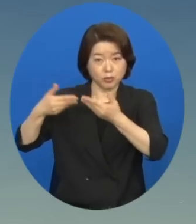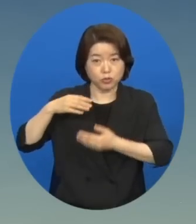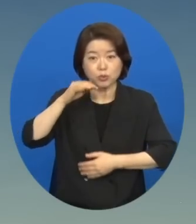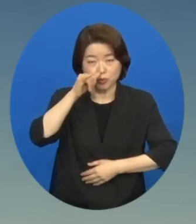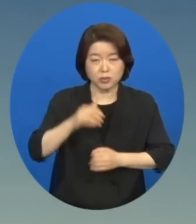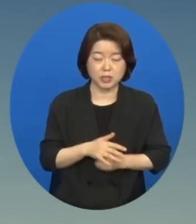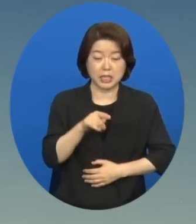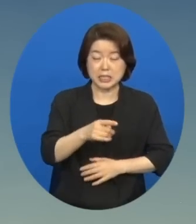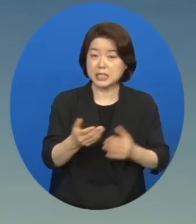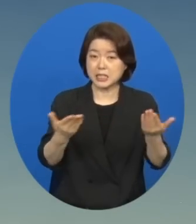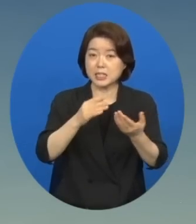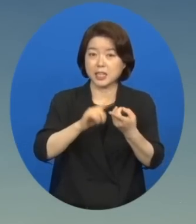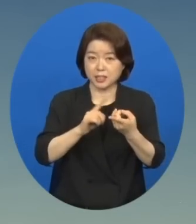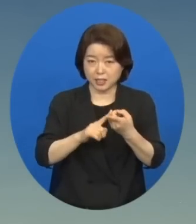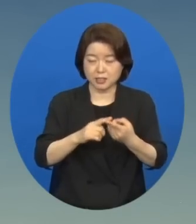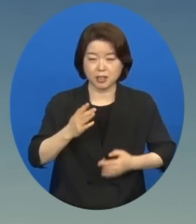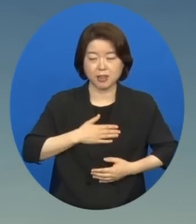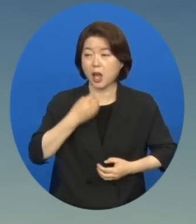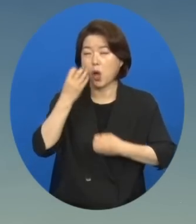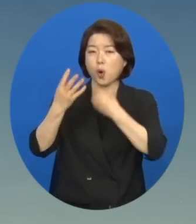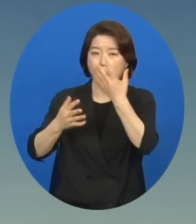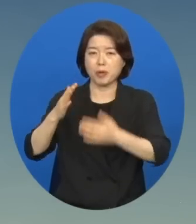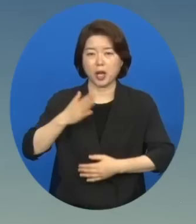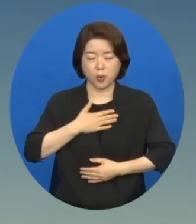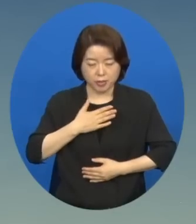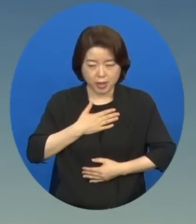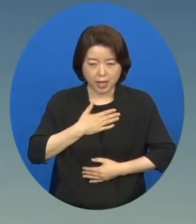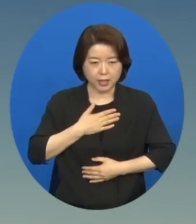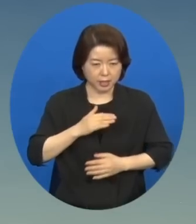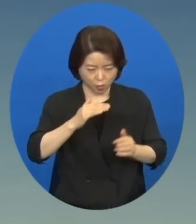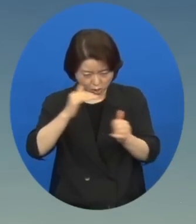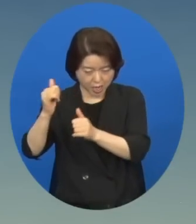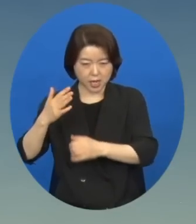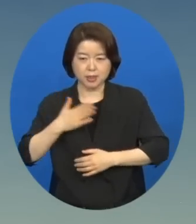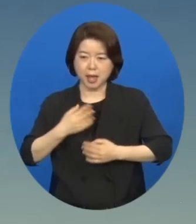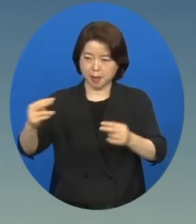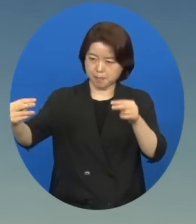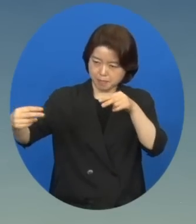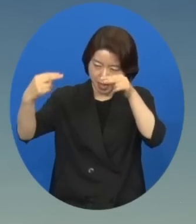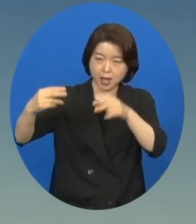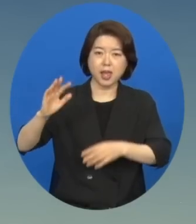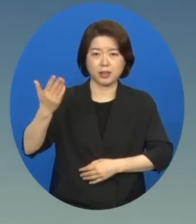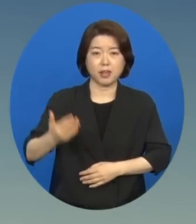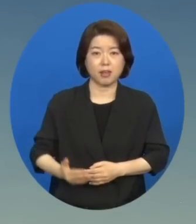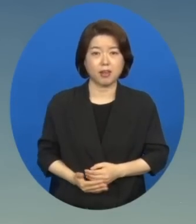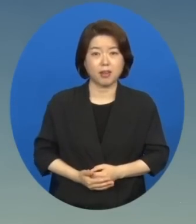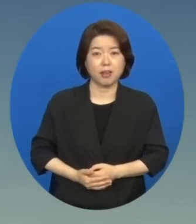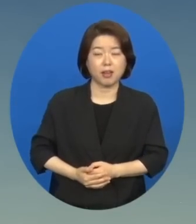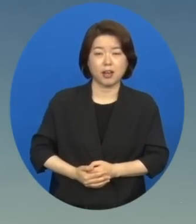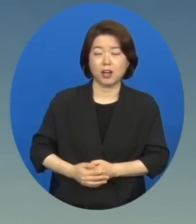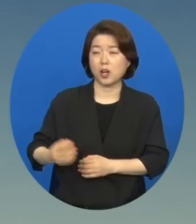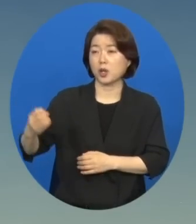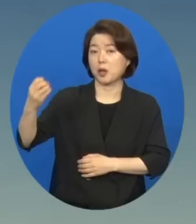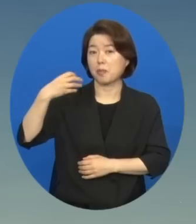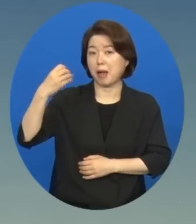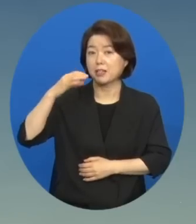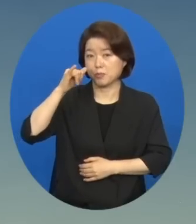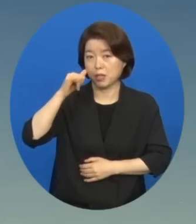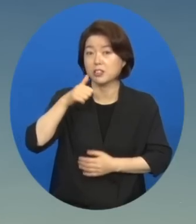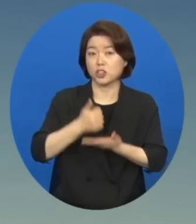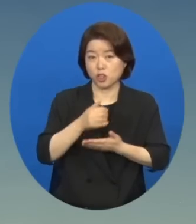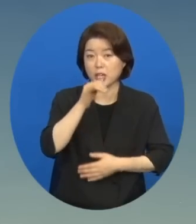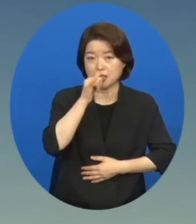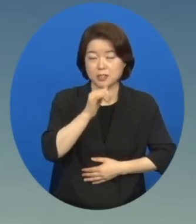대하여 나에게 고백하고 나에게 나아오고 나를 바라보아야 한다 라고 하시는 죄가 있었어요.